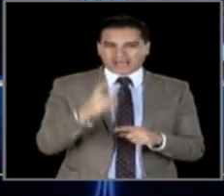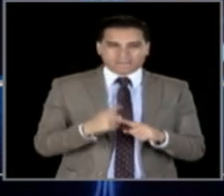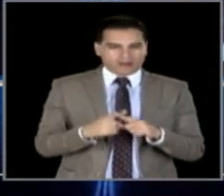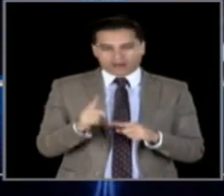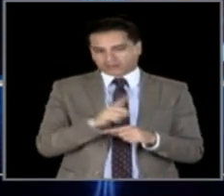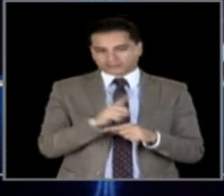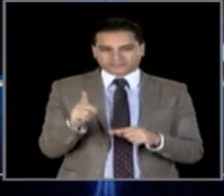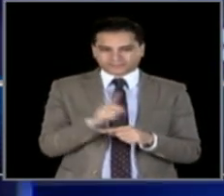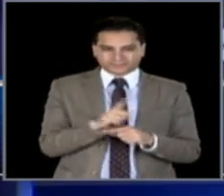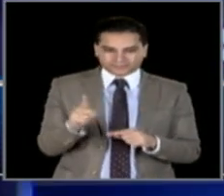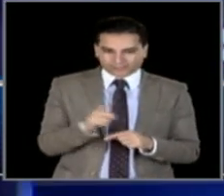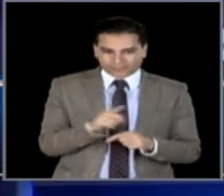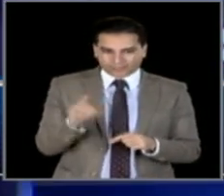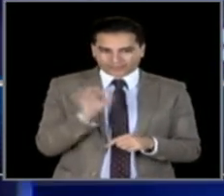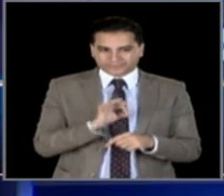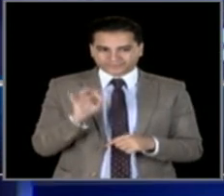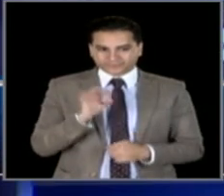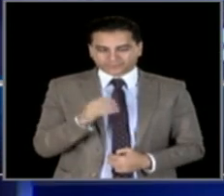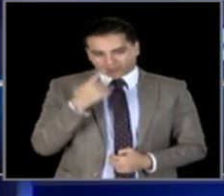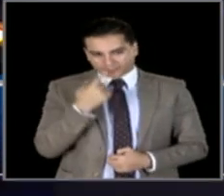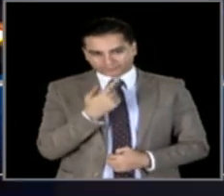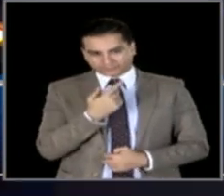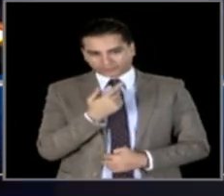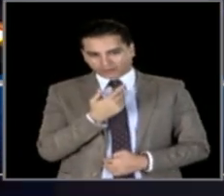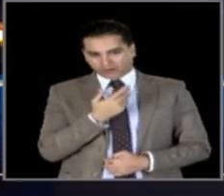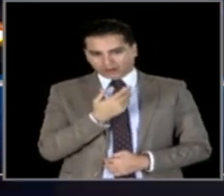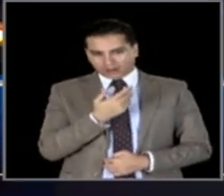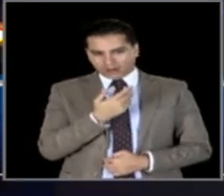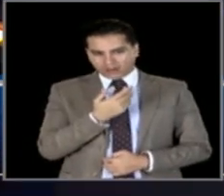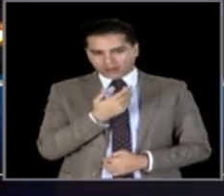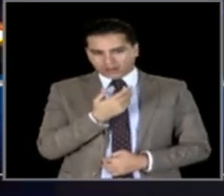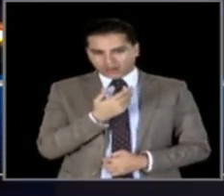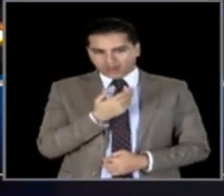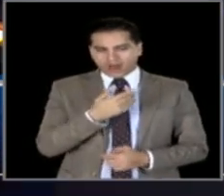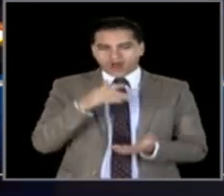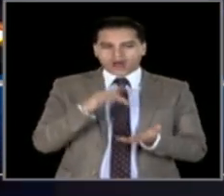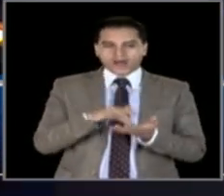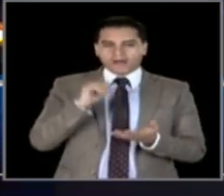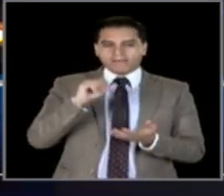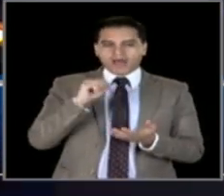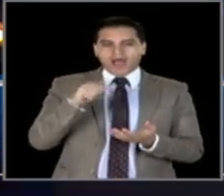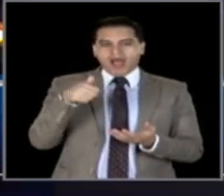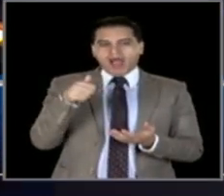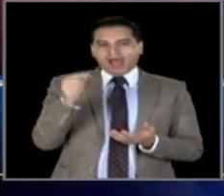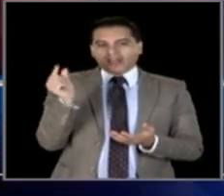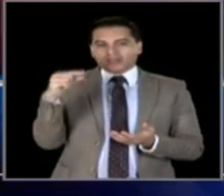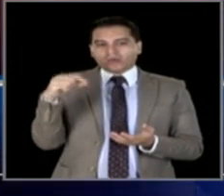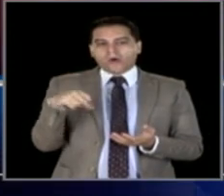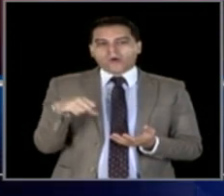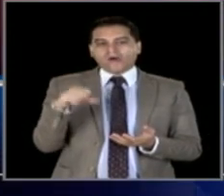ماليزيا طلعت بره. جاكرتا. جاكرتا عاصمة إندونيسيا. دينا عادل.